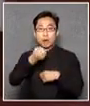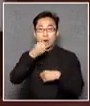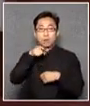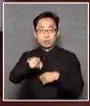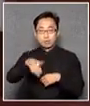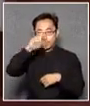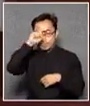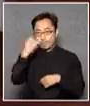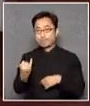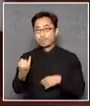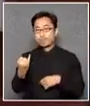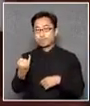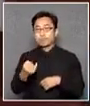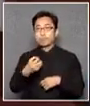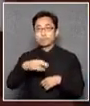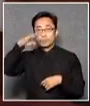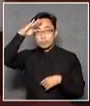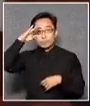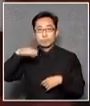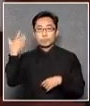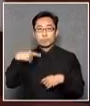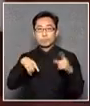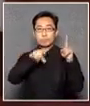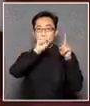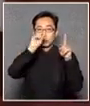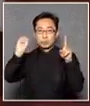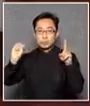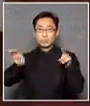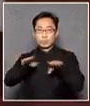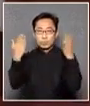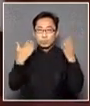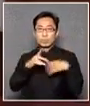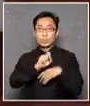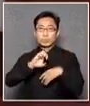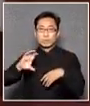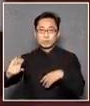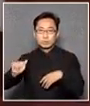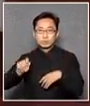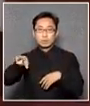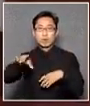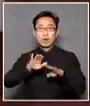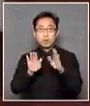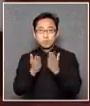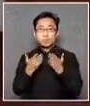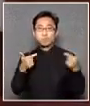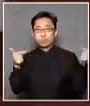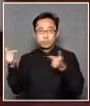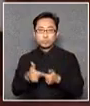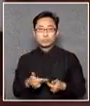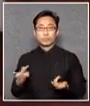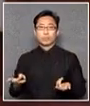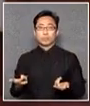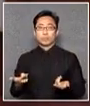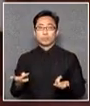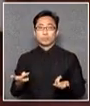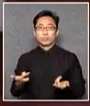象。警察自從70年代廉署成立以後努力建立的正面形象，在這2個星期幾乎是